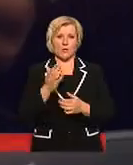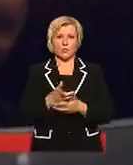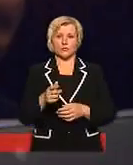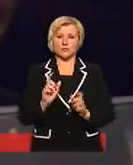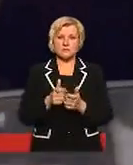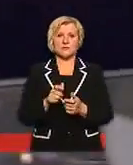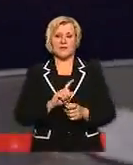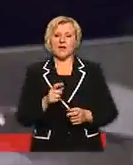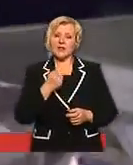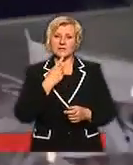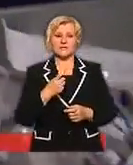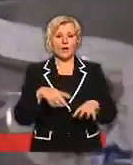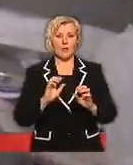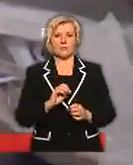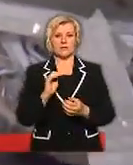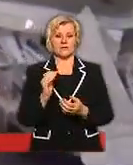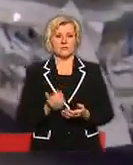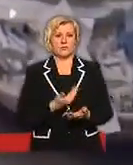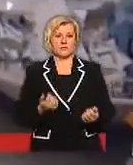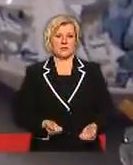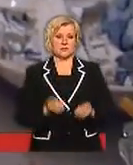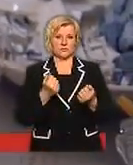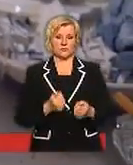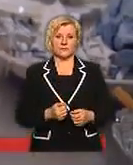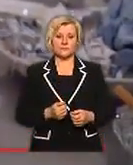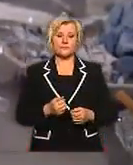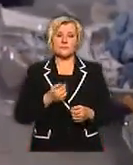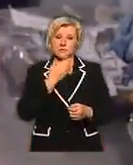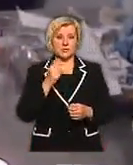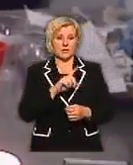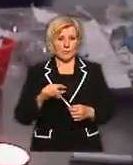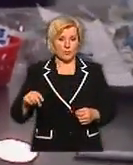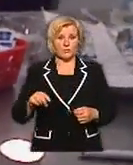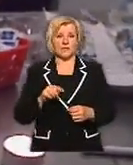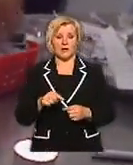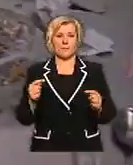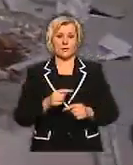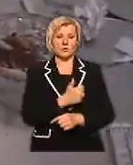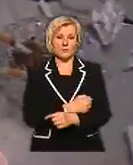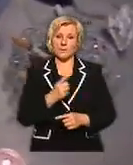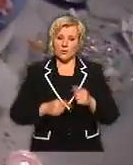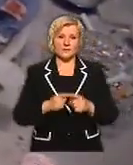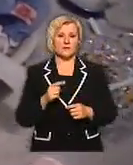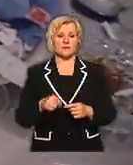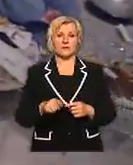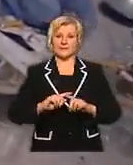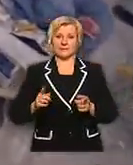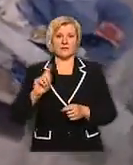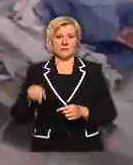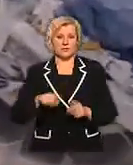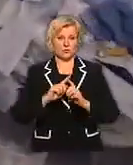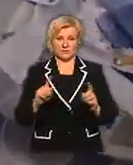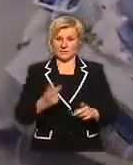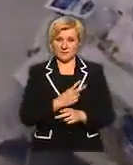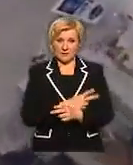snížit dostupnost nelegálních látek ve veřejném prostoru. Česká republika se svým pojetím protidrogové politiky výrazně odlišuje od okolních